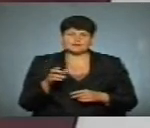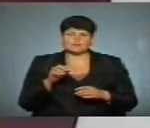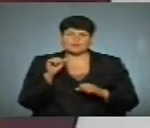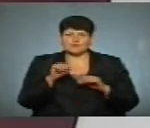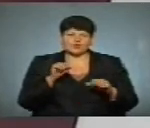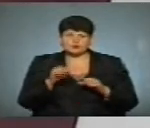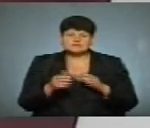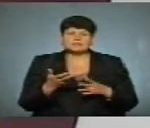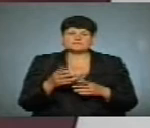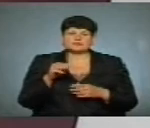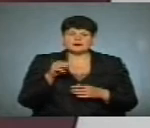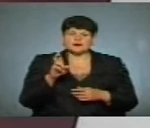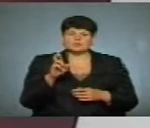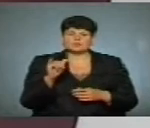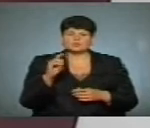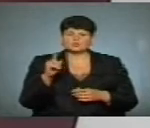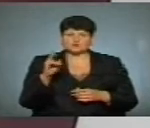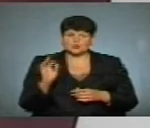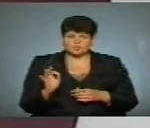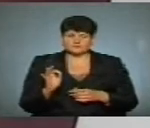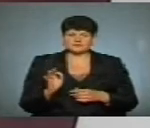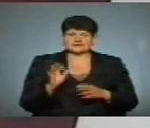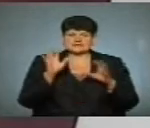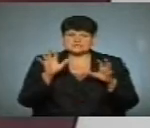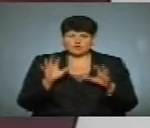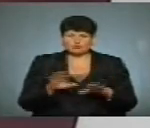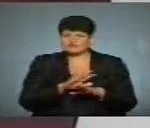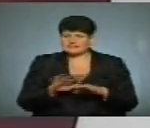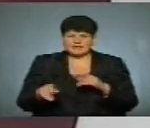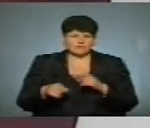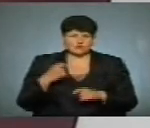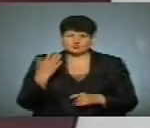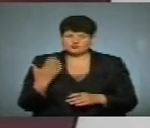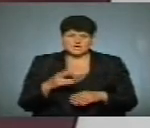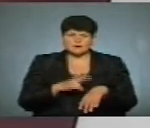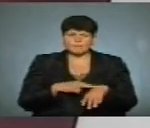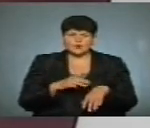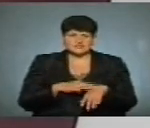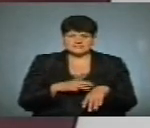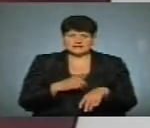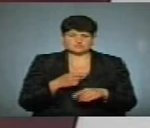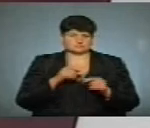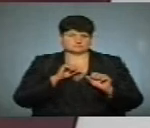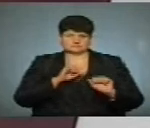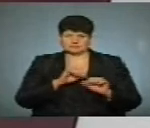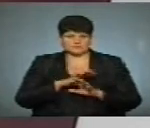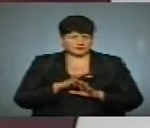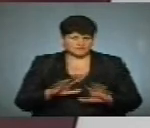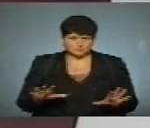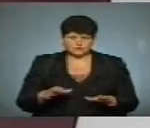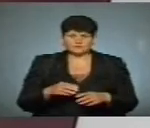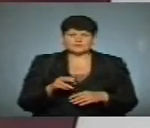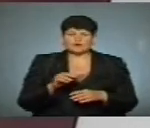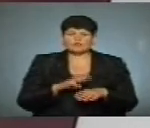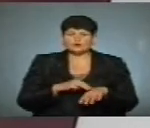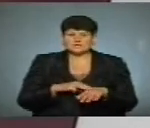з Тернополя Павла Бузька. За його словами, закону він не порушував і поліцейським опору не чинив. Речниця патрульної